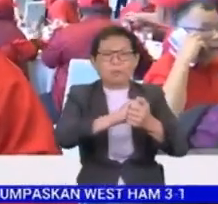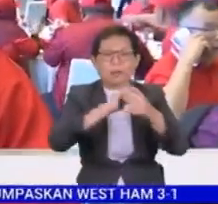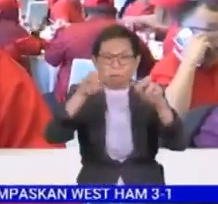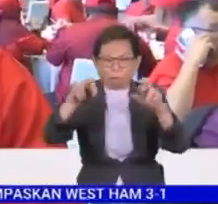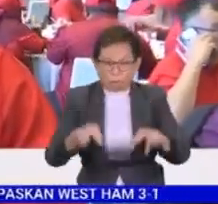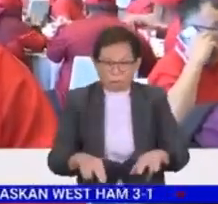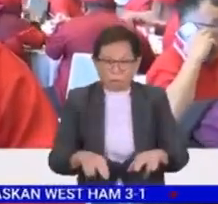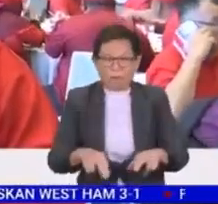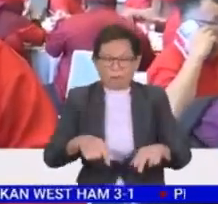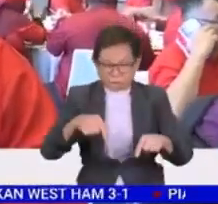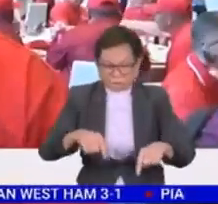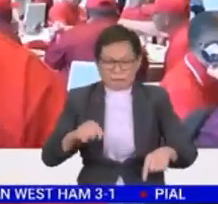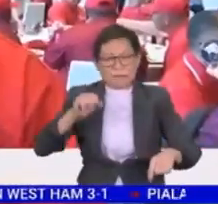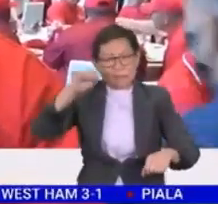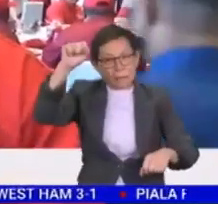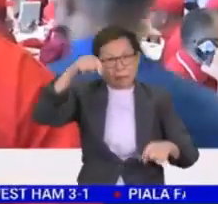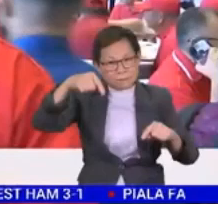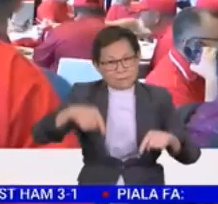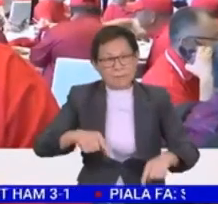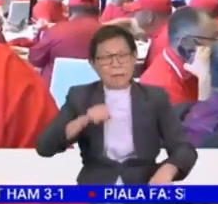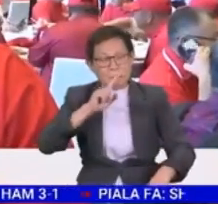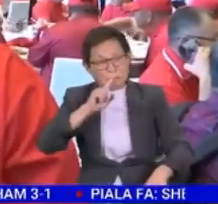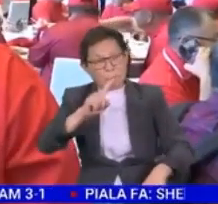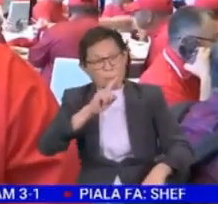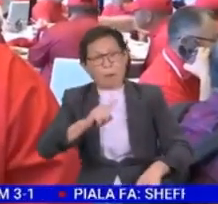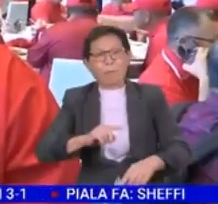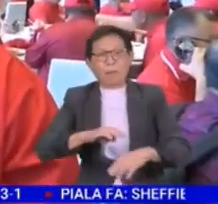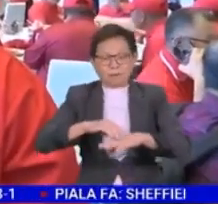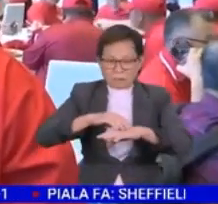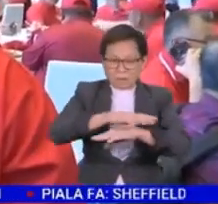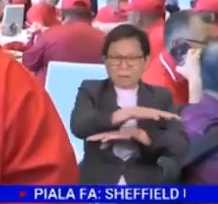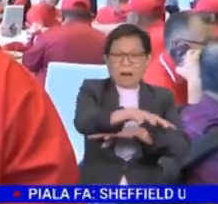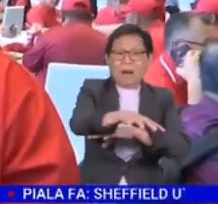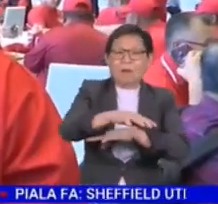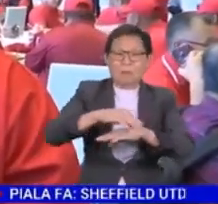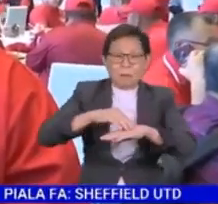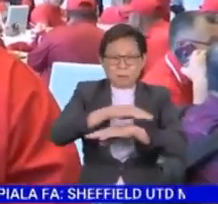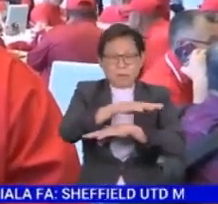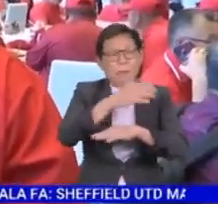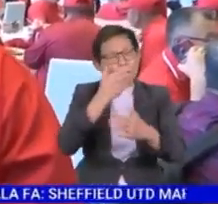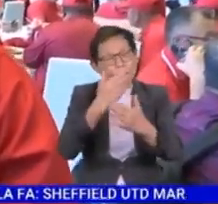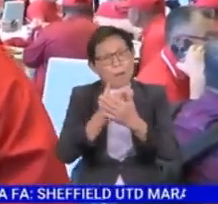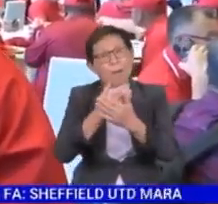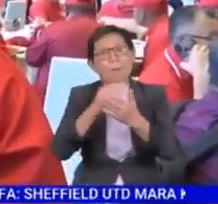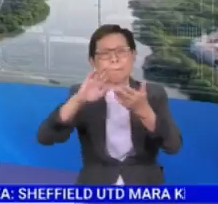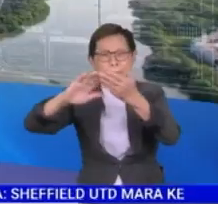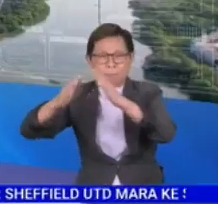rakyat di negeri sabani sudah pasti membawa kesan yang baiklah kepada masyarakat